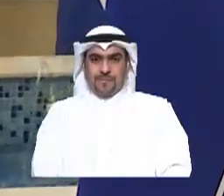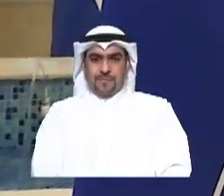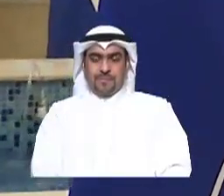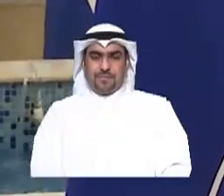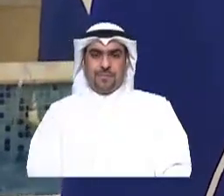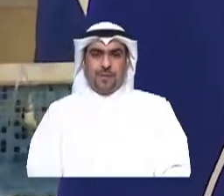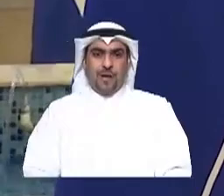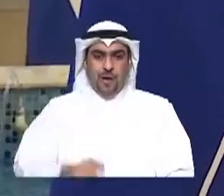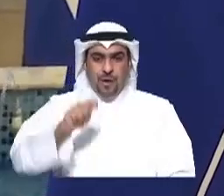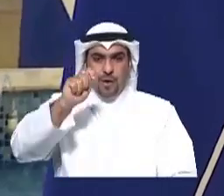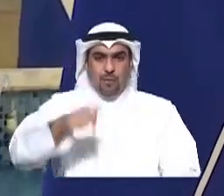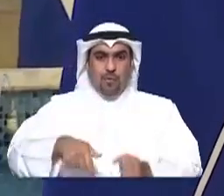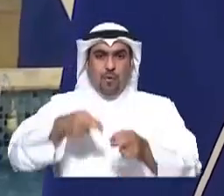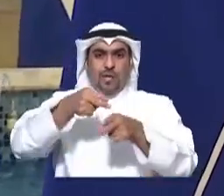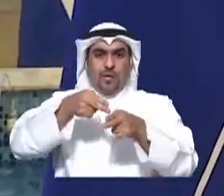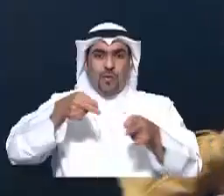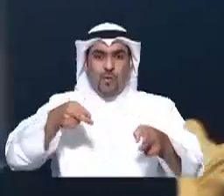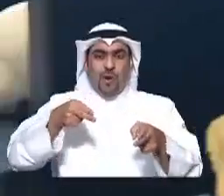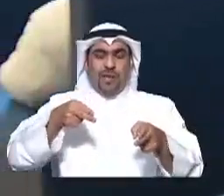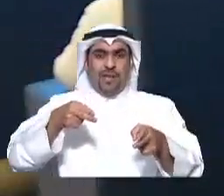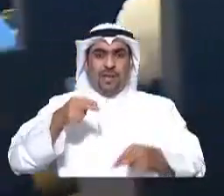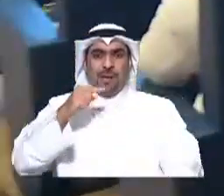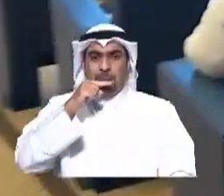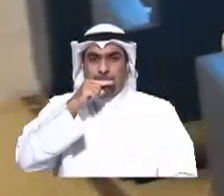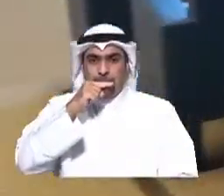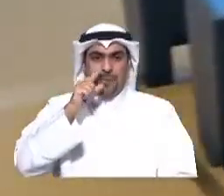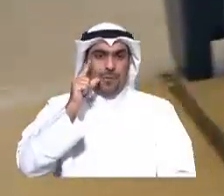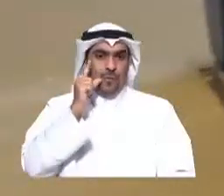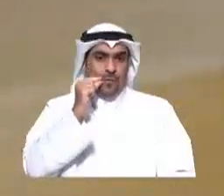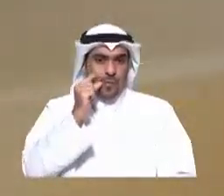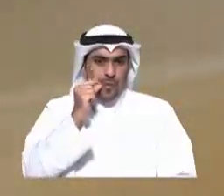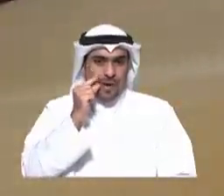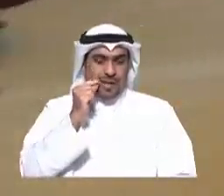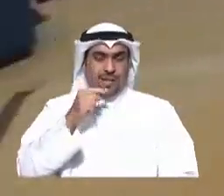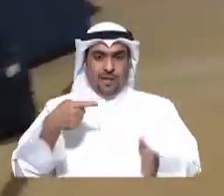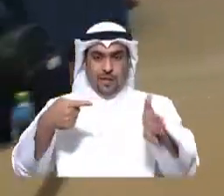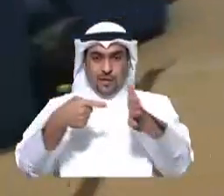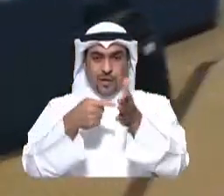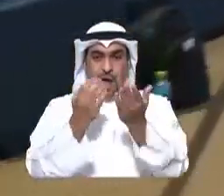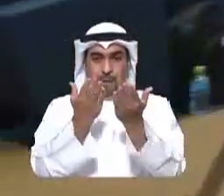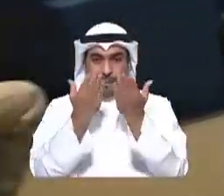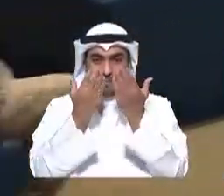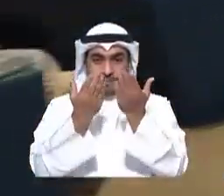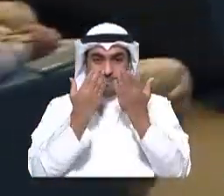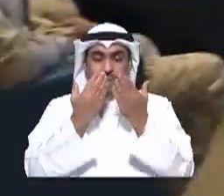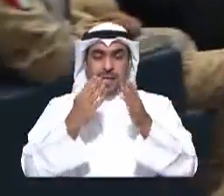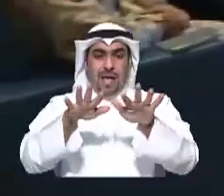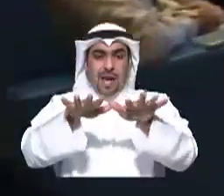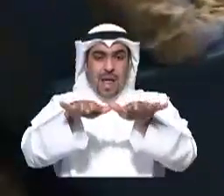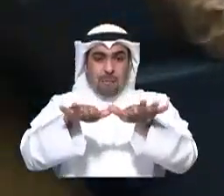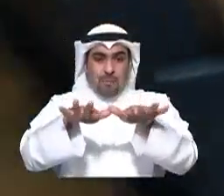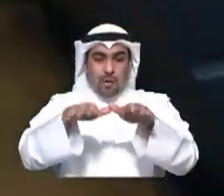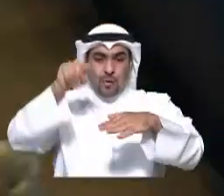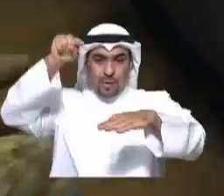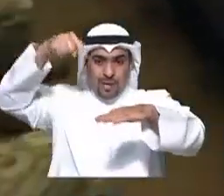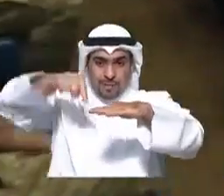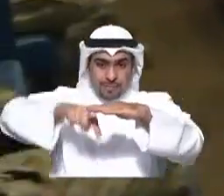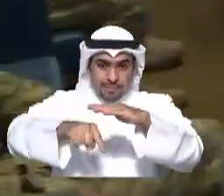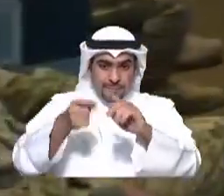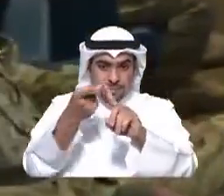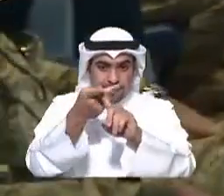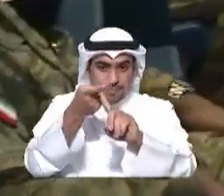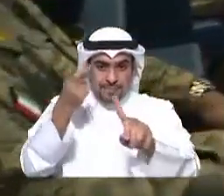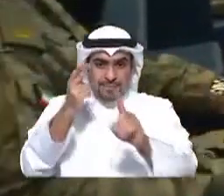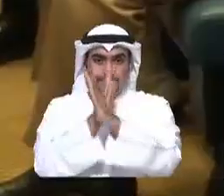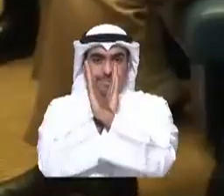الكوادر الوطنية تحلق في فضاء الأمن السبراني مسجلة نجاحات واسعة على الصعيدين